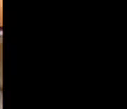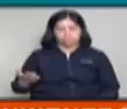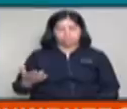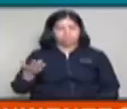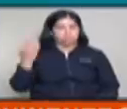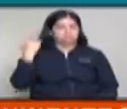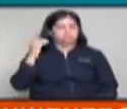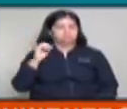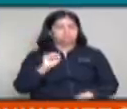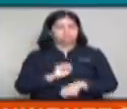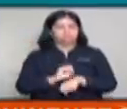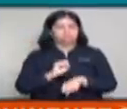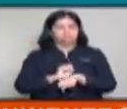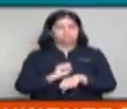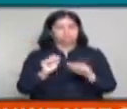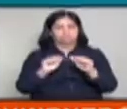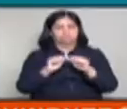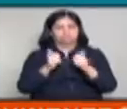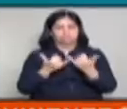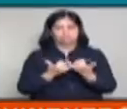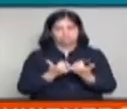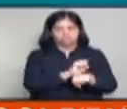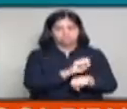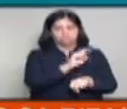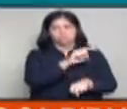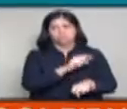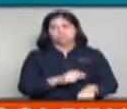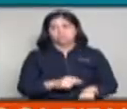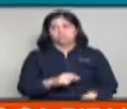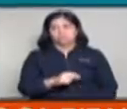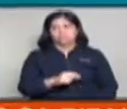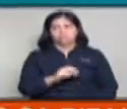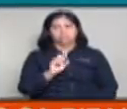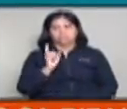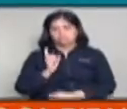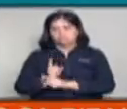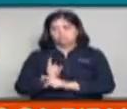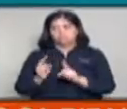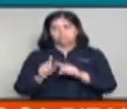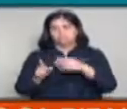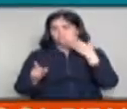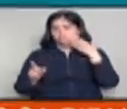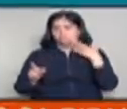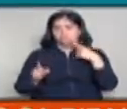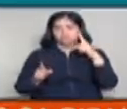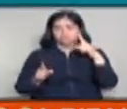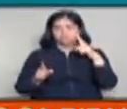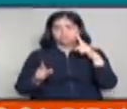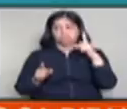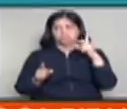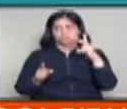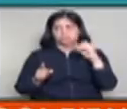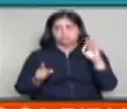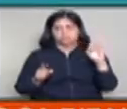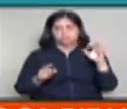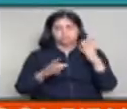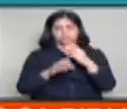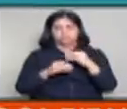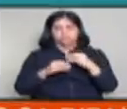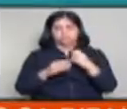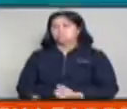agency, 4 na buwan siyang nagtrabaho doon. Tama? Okay. Pero kulang pa ng 1 cut-off ang natanggap